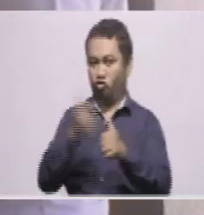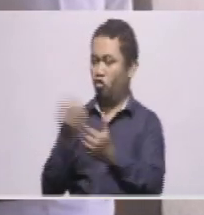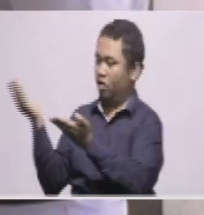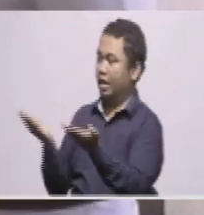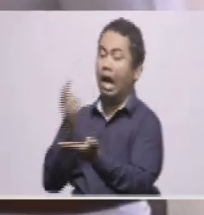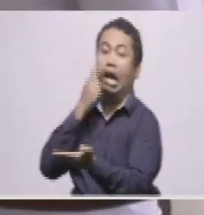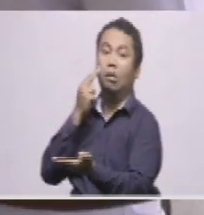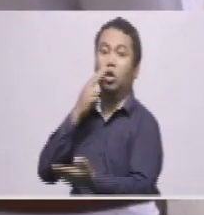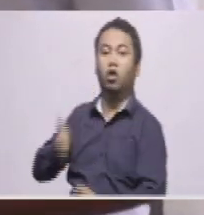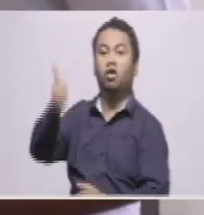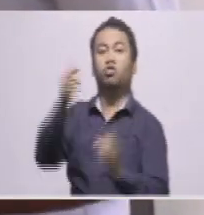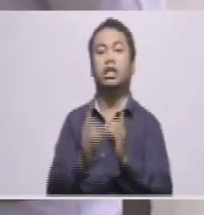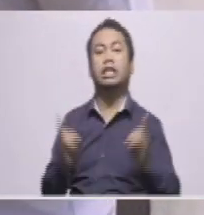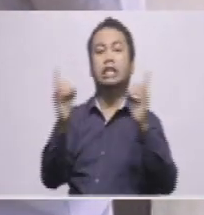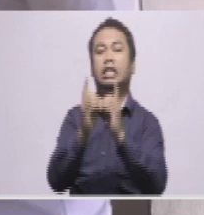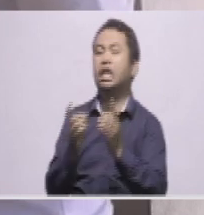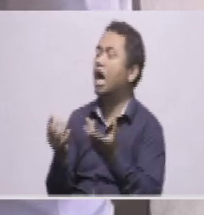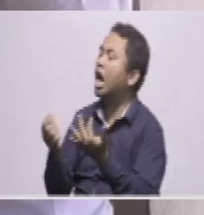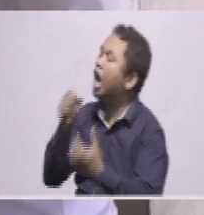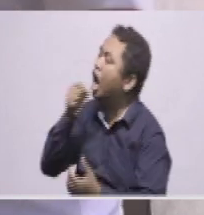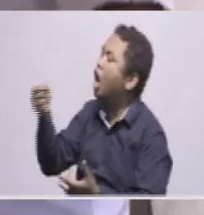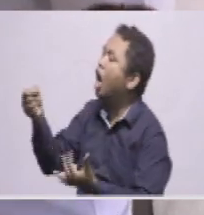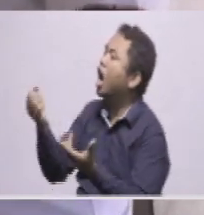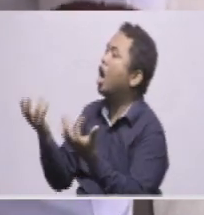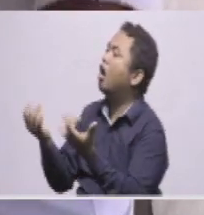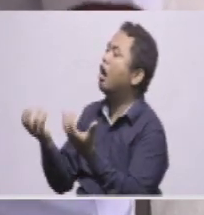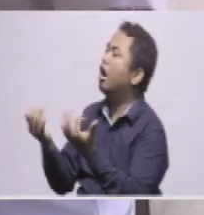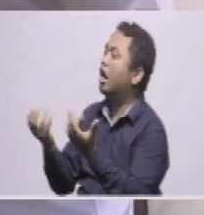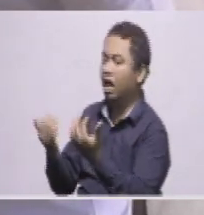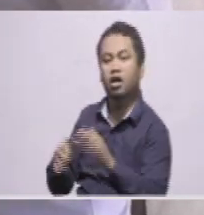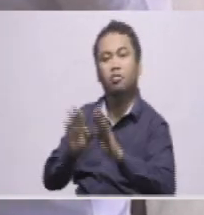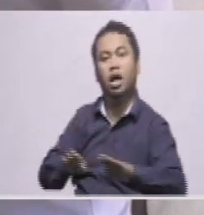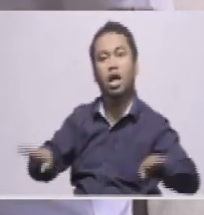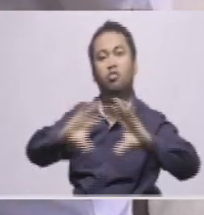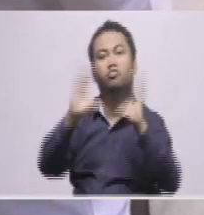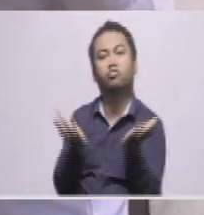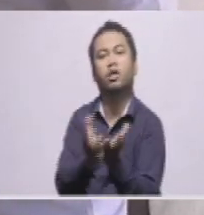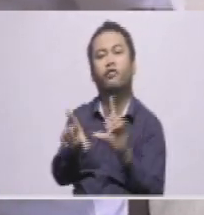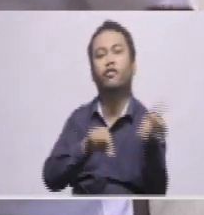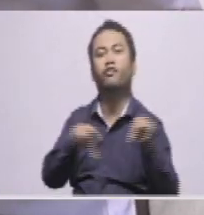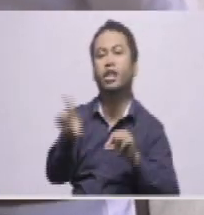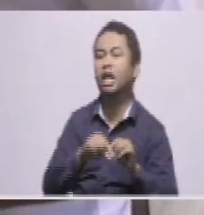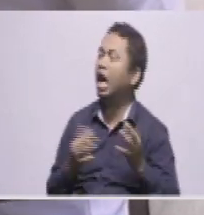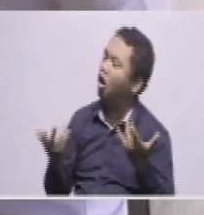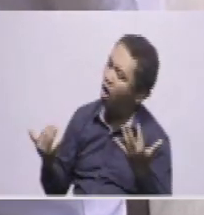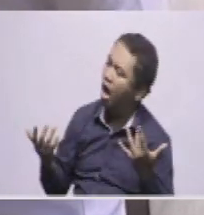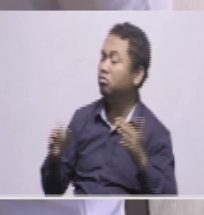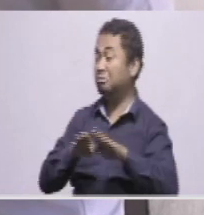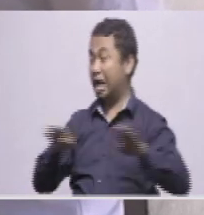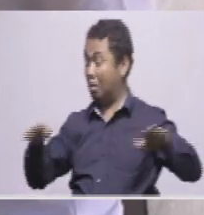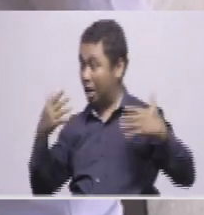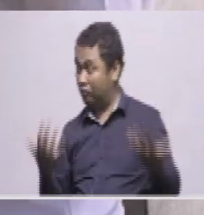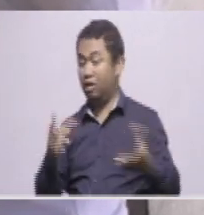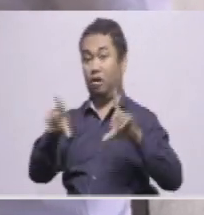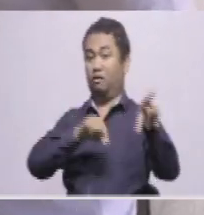andrefatao lehibe ny distrika, aiza ho aiza ny makasika ny fandrindrana amin'ny ankapobeny sy ny fandriam-pahalemana satria